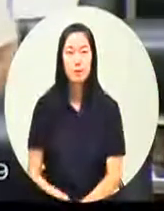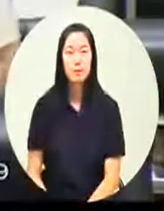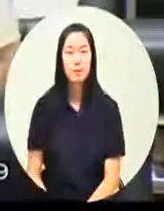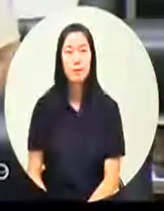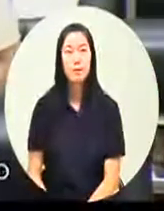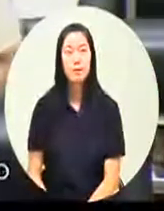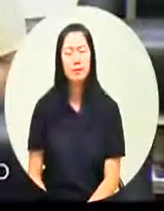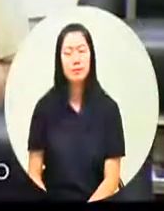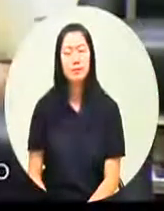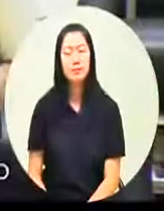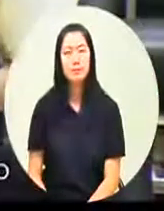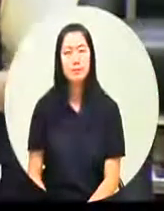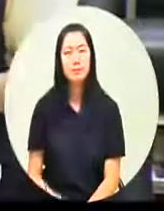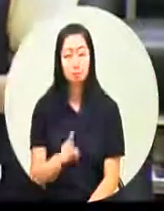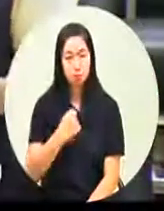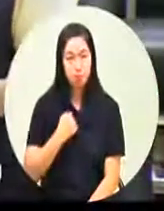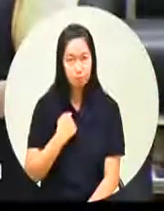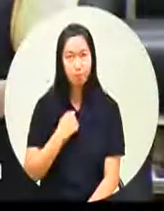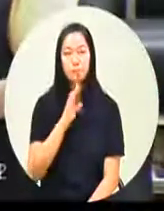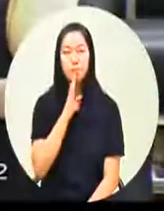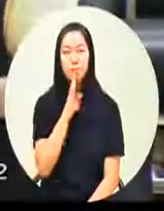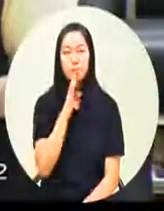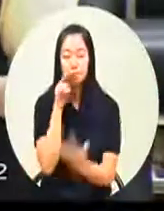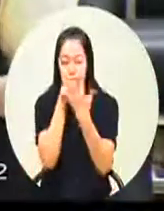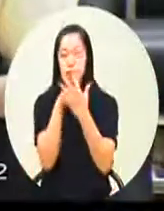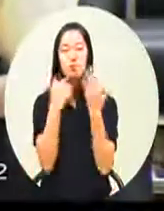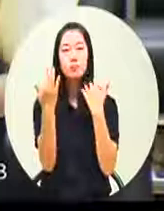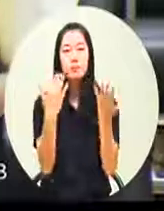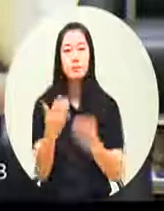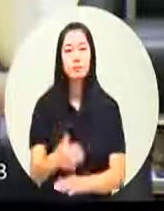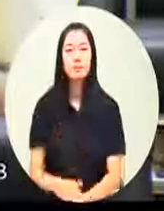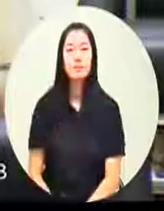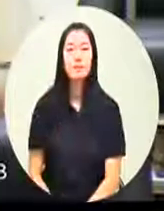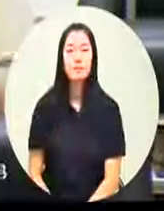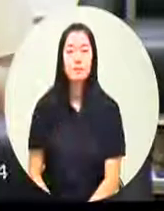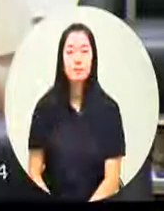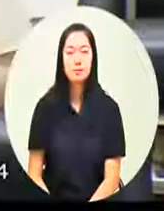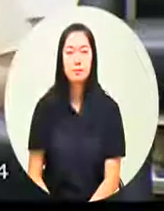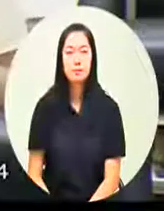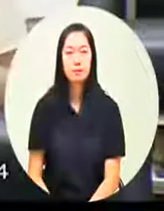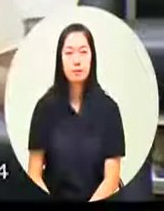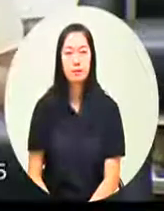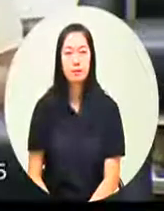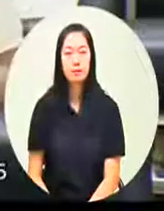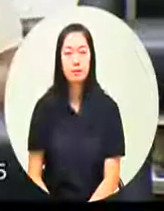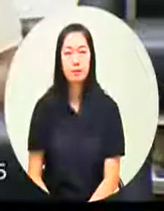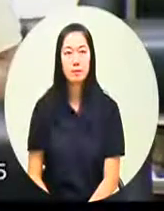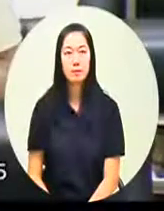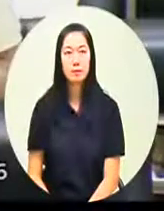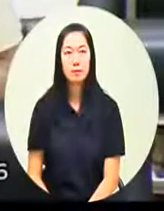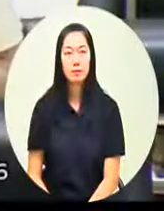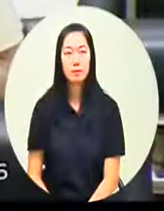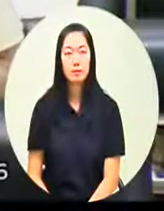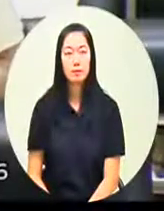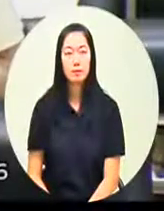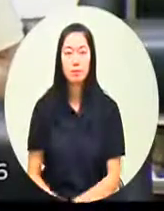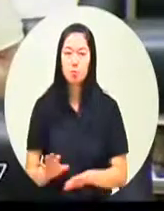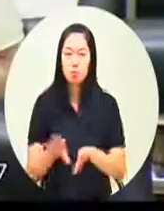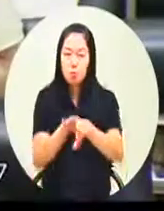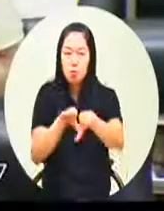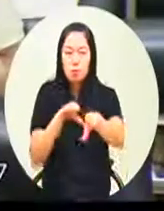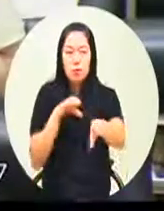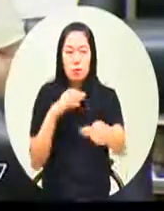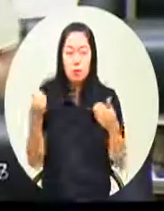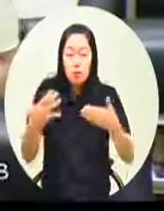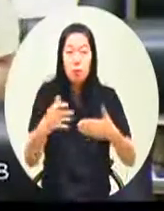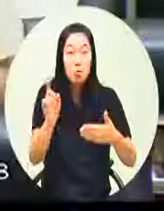到，可见你是非常了解我们目前的交通拥挤，就是的一些现况哈，到底问题点在哪